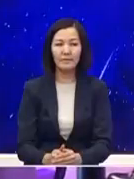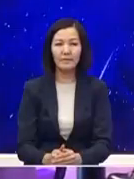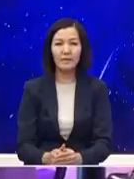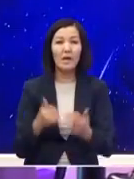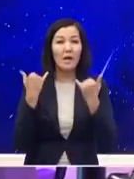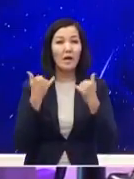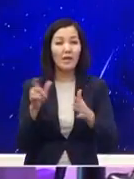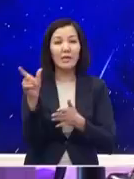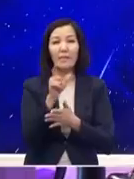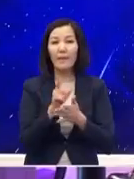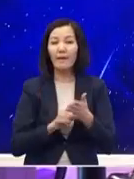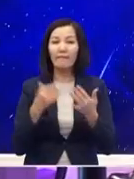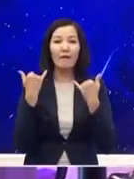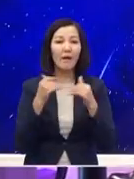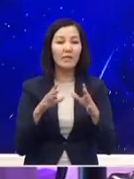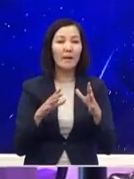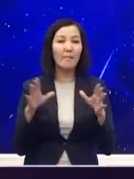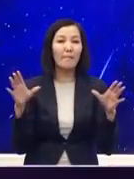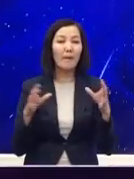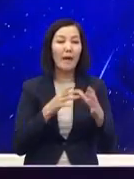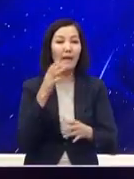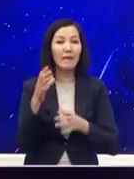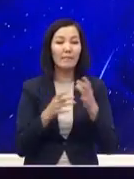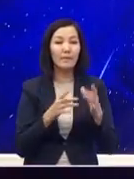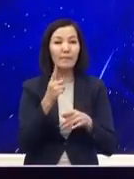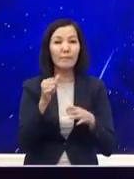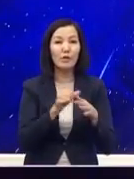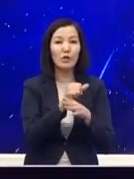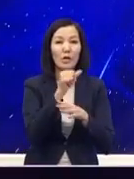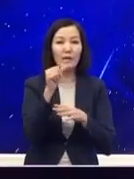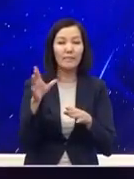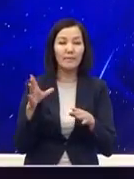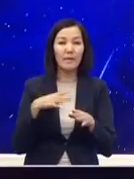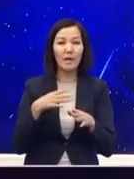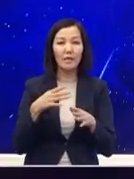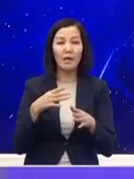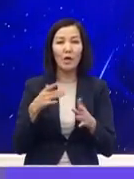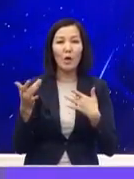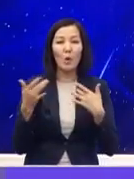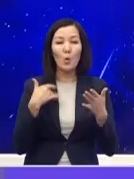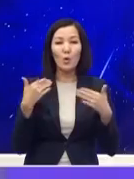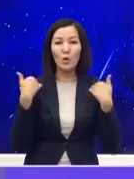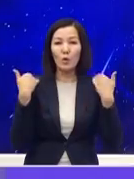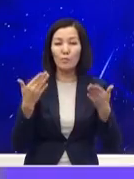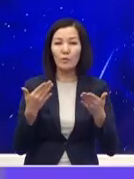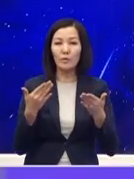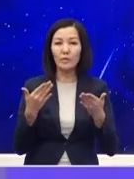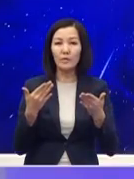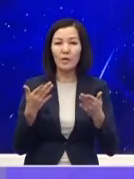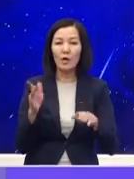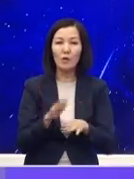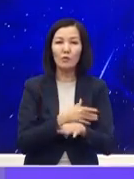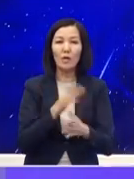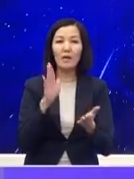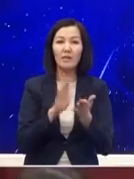Ғажап өлеңді, ғажап әлемді жырлаған әдемі кеш бір жарым сағатқа ұласты. Сахнадағы қойылым соңына таяса да, ақындарын көпшілік көпке